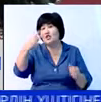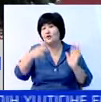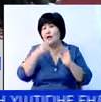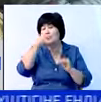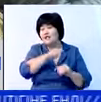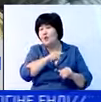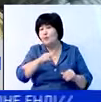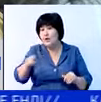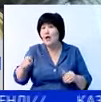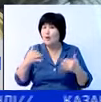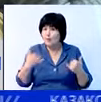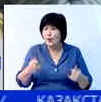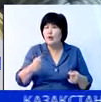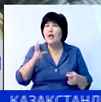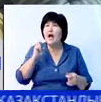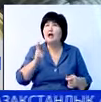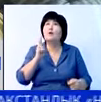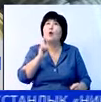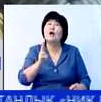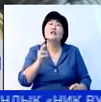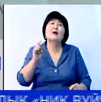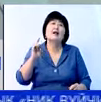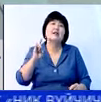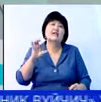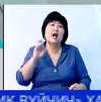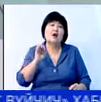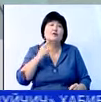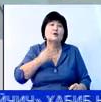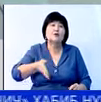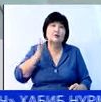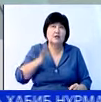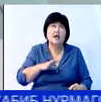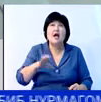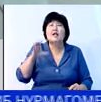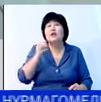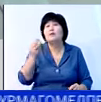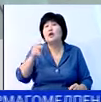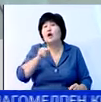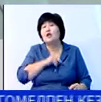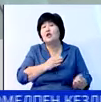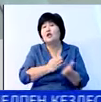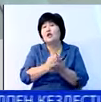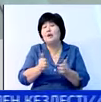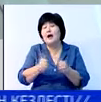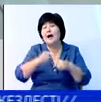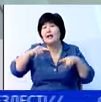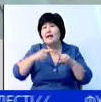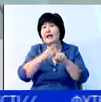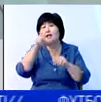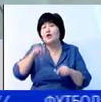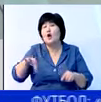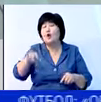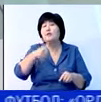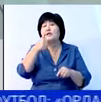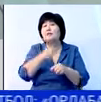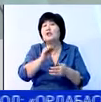жылдың бедерінде бүгінгі әкім Қуанышбек Ысқақов сөз қозғады. Сейілбек Шоқаманұлы еңбек жолын қатардағы инженерден облыстың бірінші